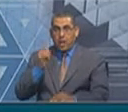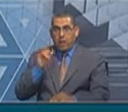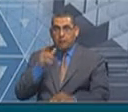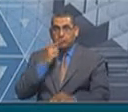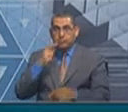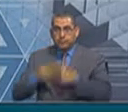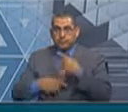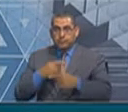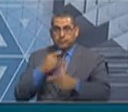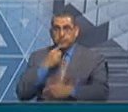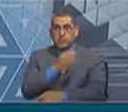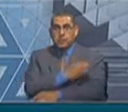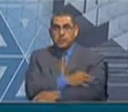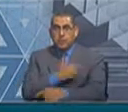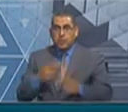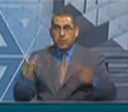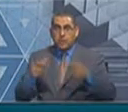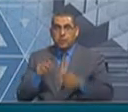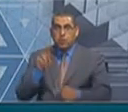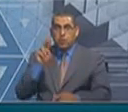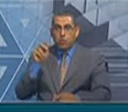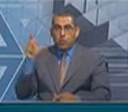دورة استثنائية لاجتماعات